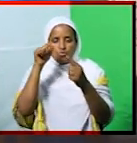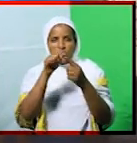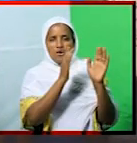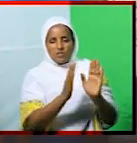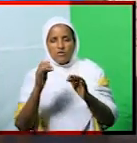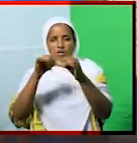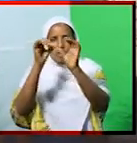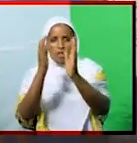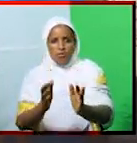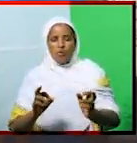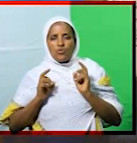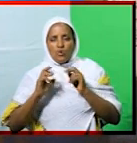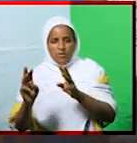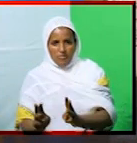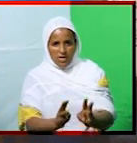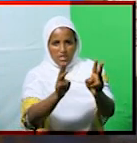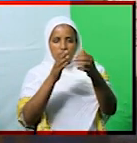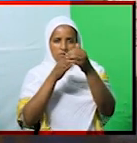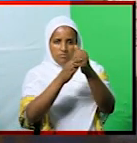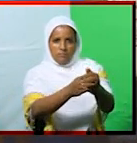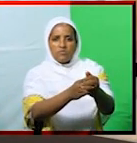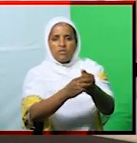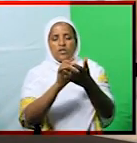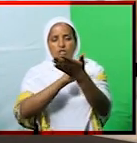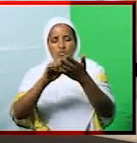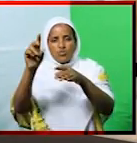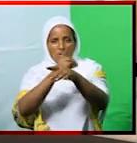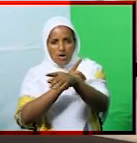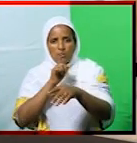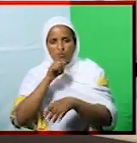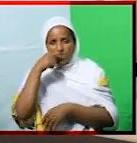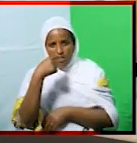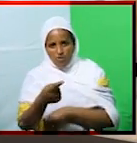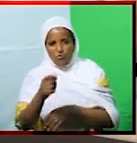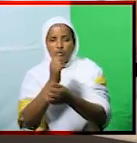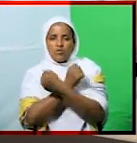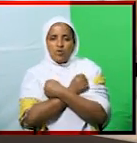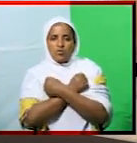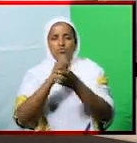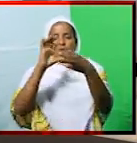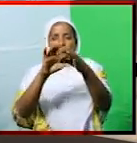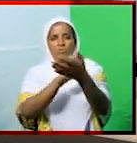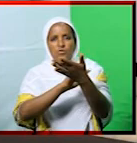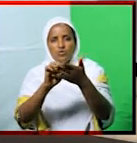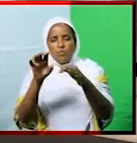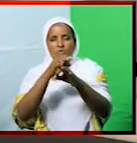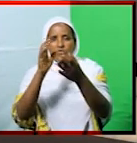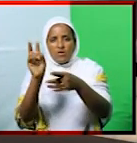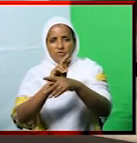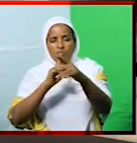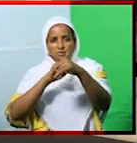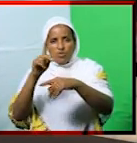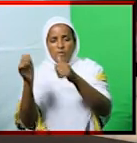እግዚአብሔር ለሚወዱት ወዳዘጋጀው ዘላለማዊ የሕይወት መንገድ ይመራሃል። ቅዱስ ያሬድ ነው የተናገረው። የተወደዳችሁ